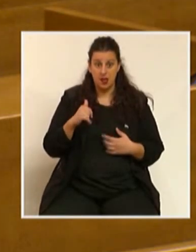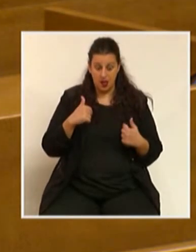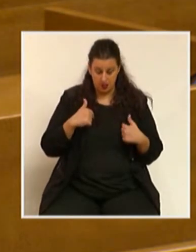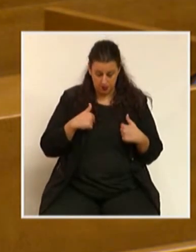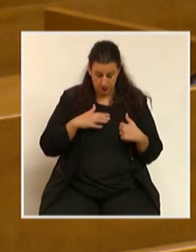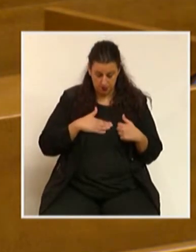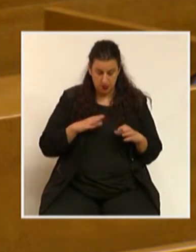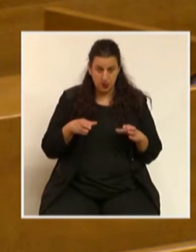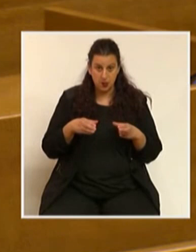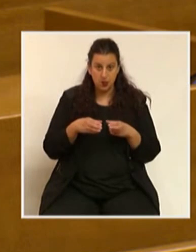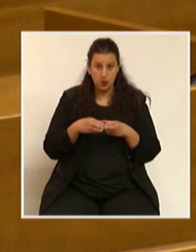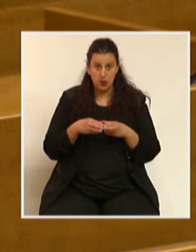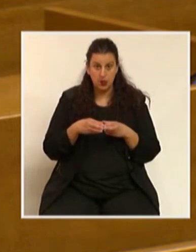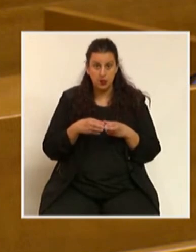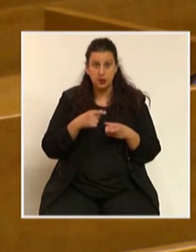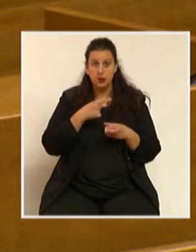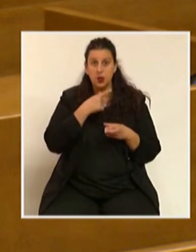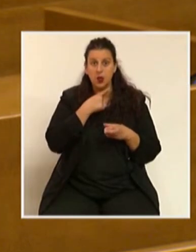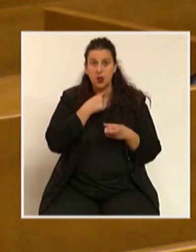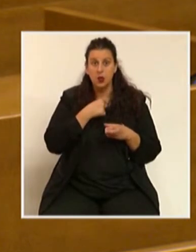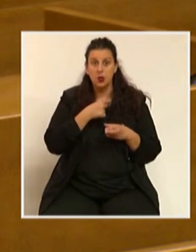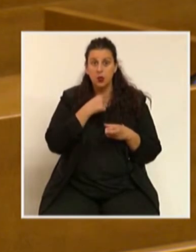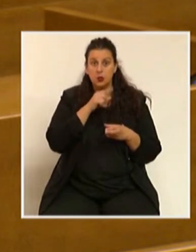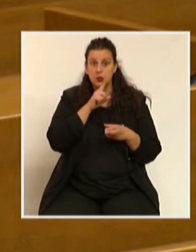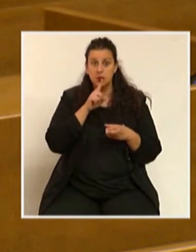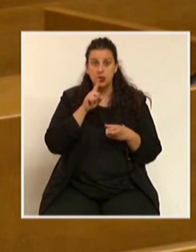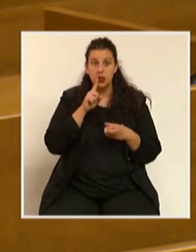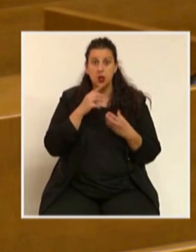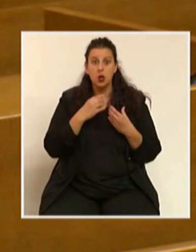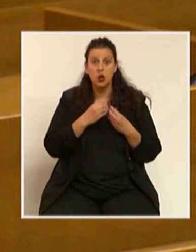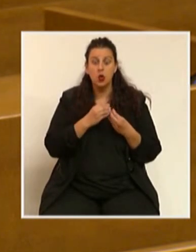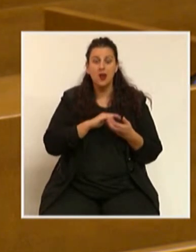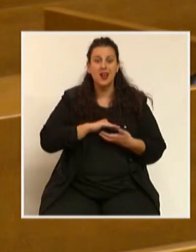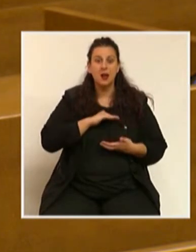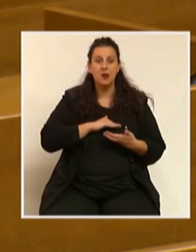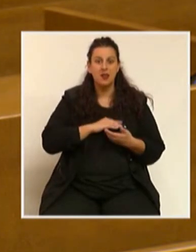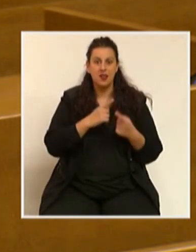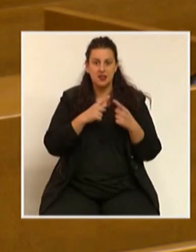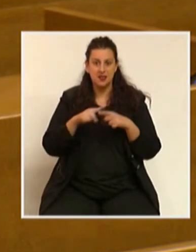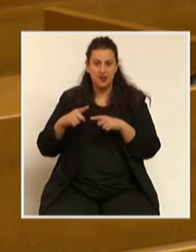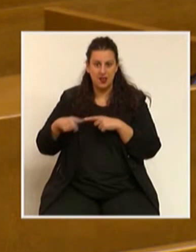jo vull com a ciutadà és que arribi a un acord. I això no s'està complint. Uh-huh. Sí, i efectivament